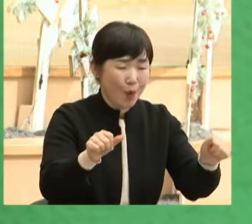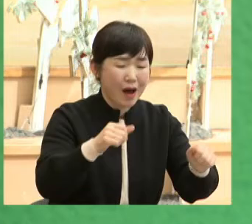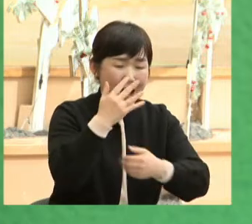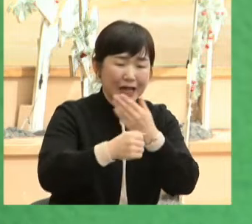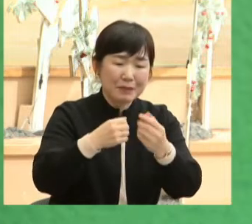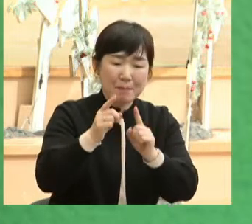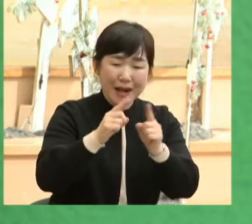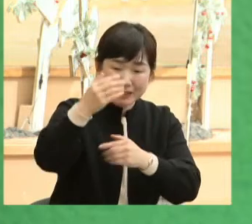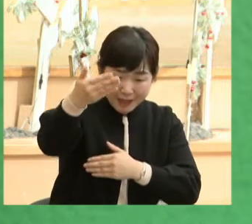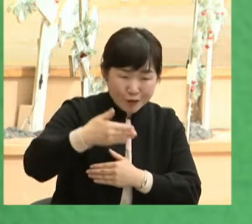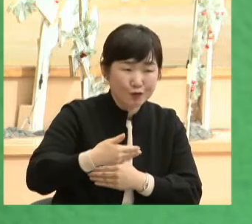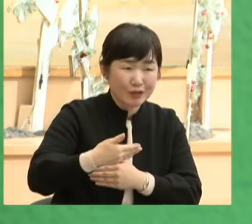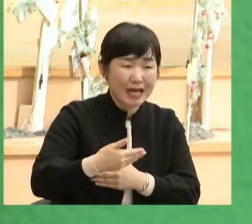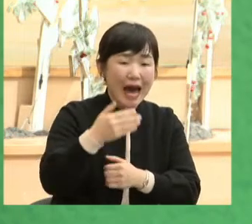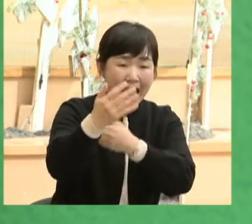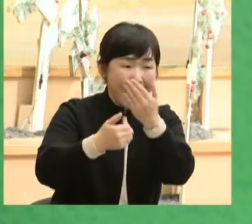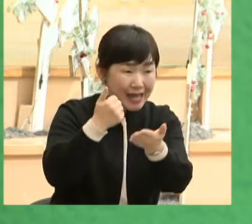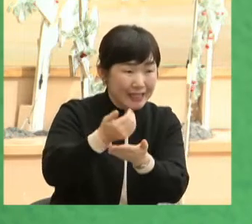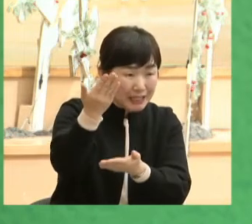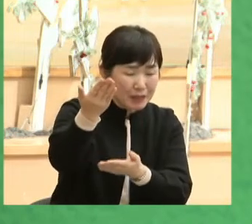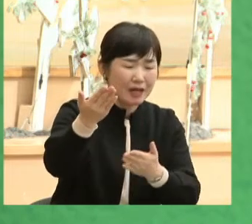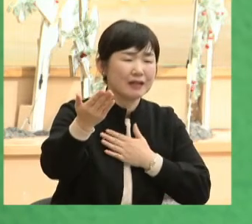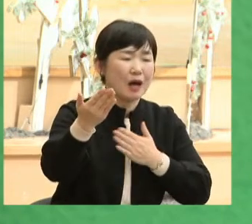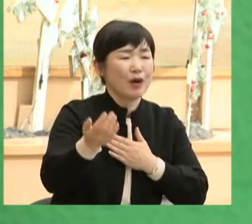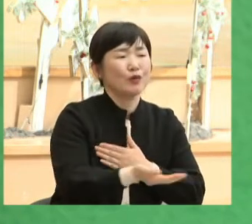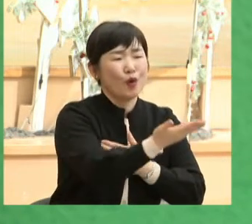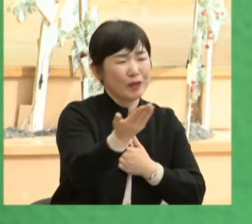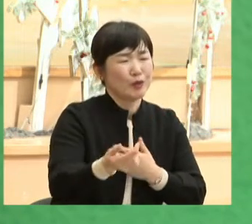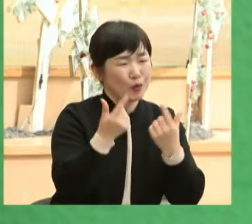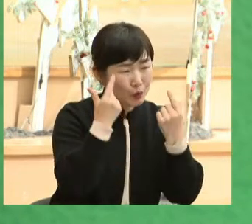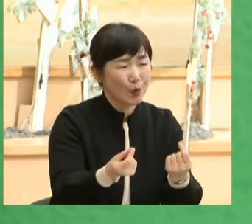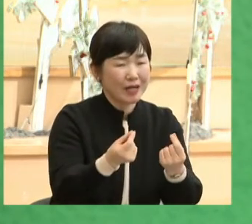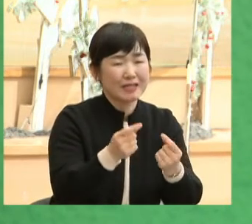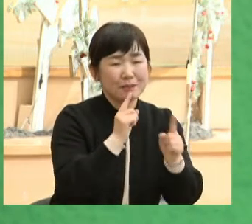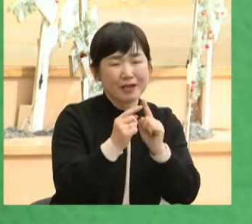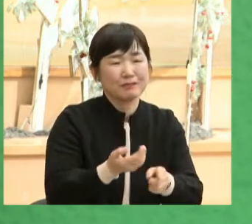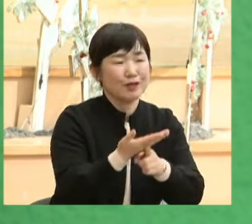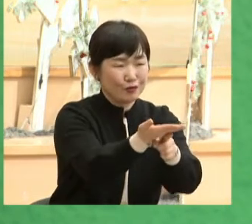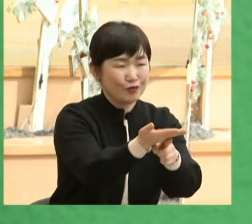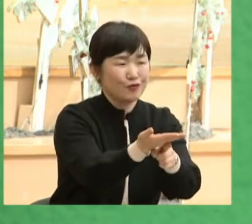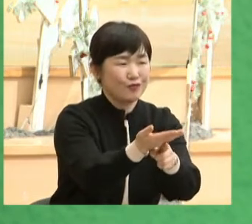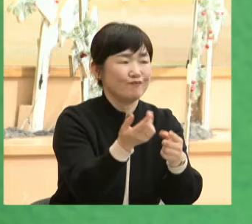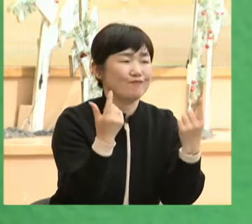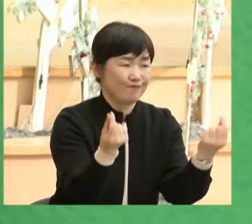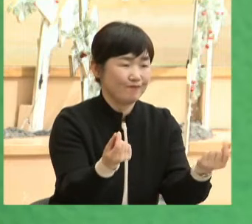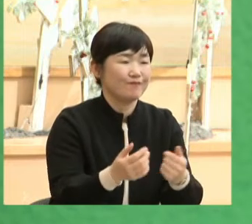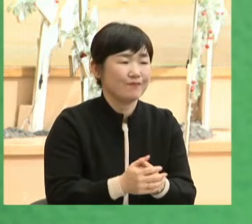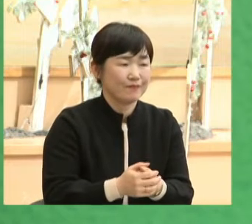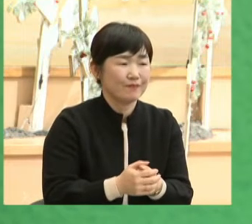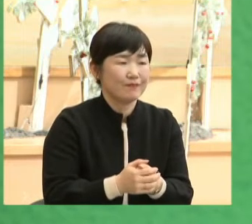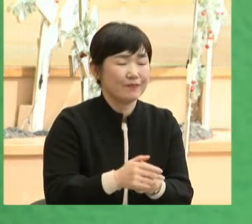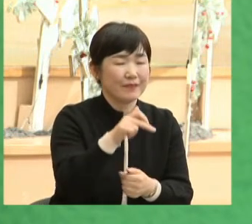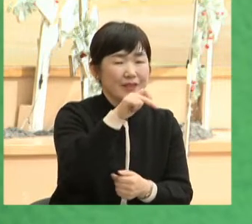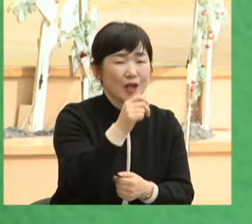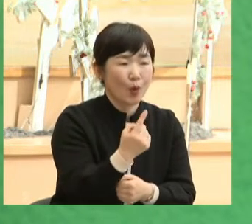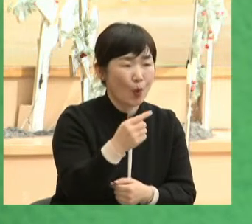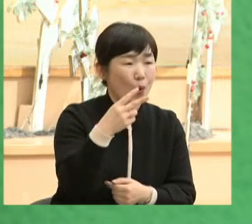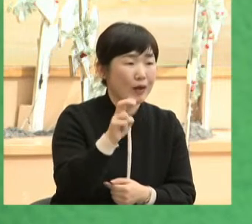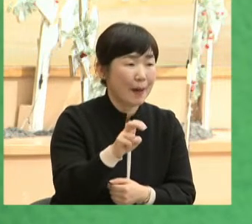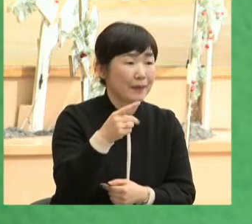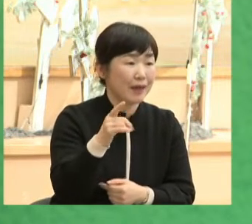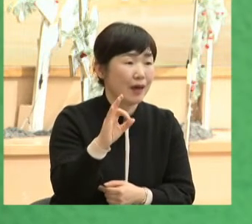말씀하셨던 하나님이 저와 여러분이 2동 말씀 하실 줄 믿습니다 코람데오